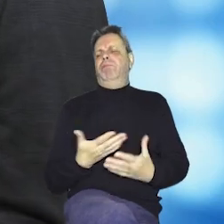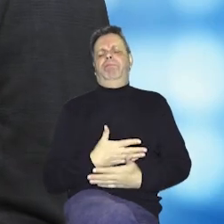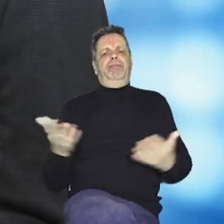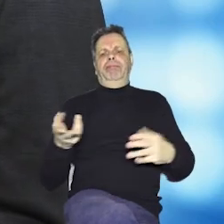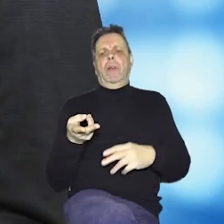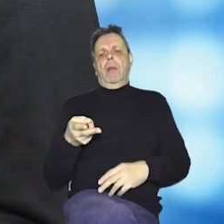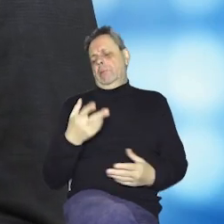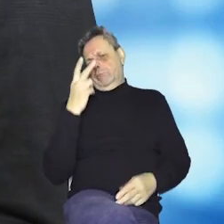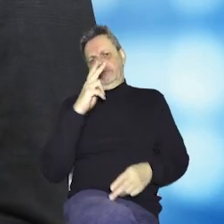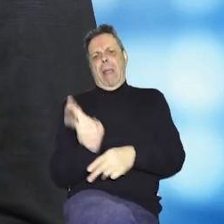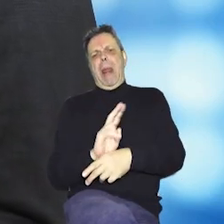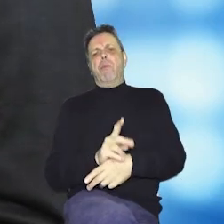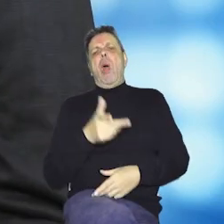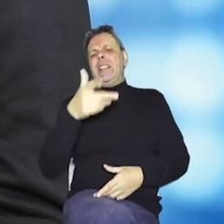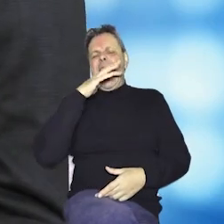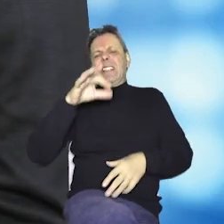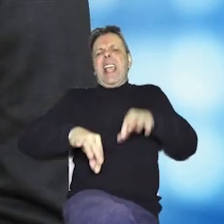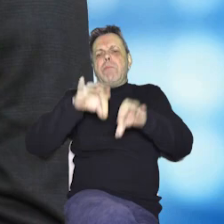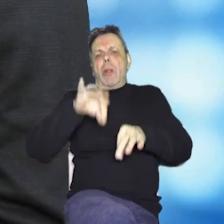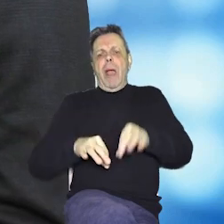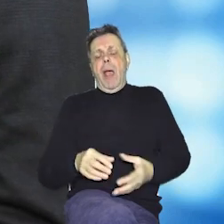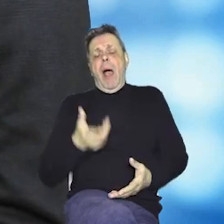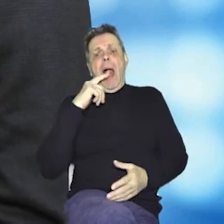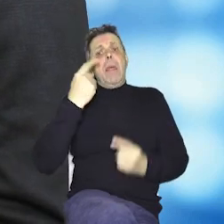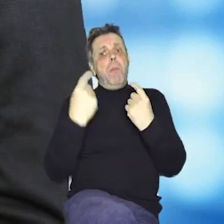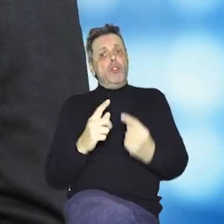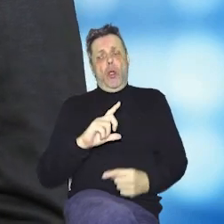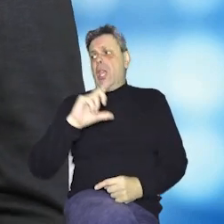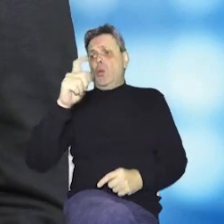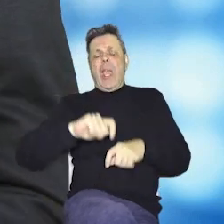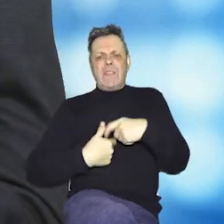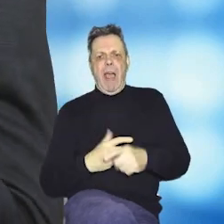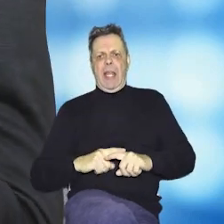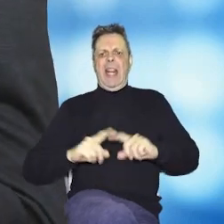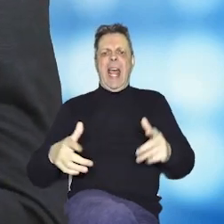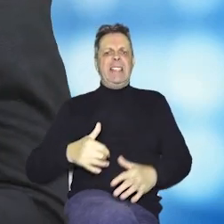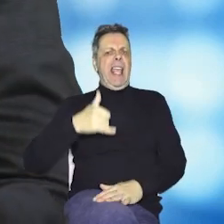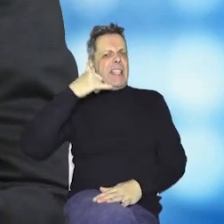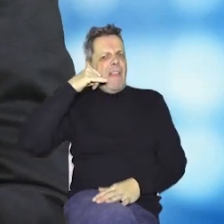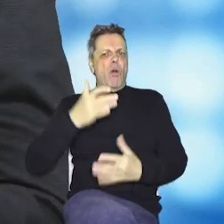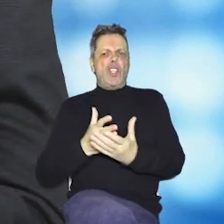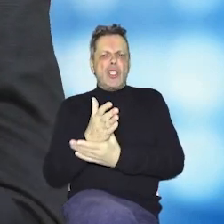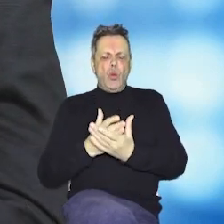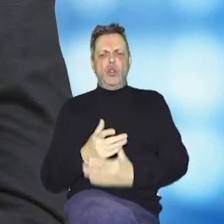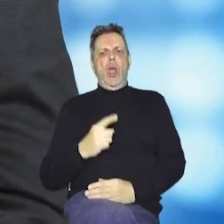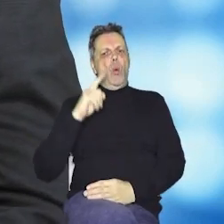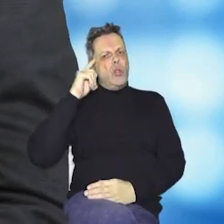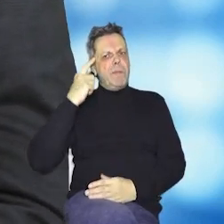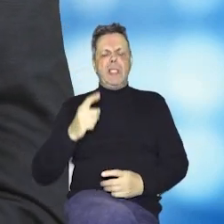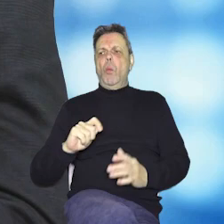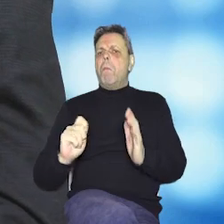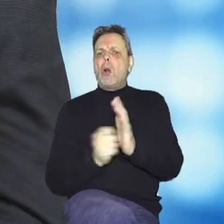starijim osobama, rekli ste ti izbori, ali postoji niz drugih stvari, recimo razne telefonske službe u smislu